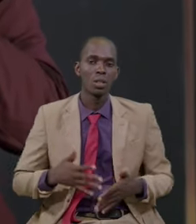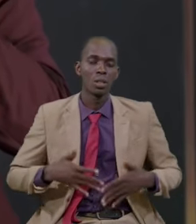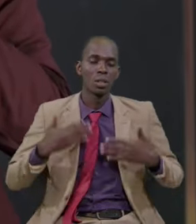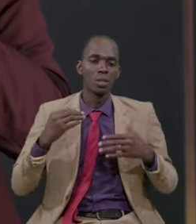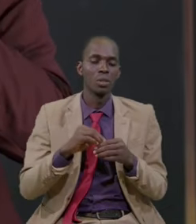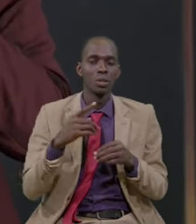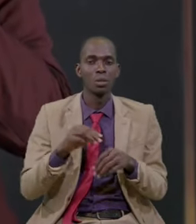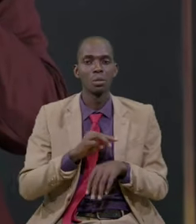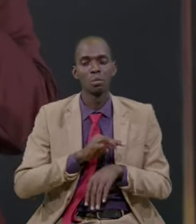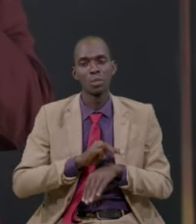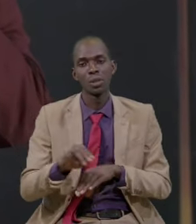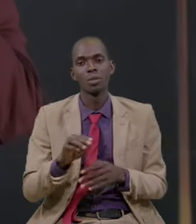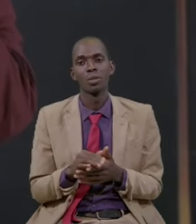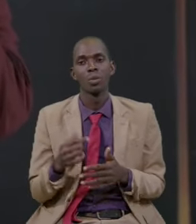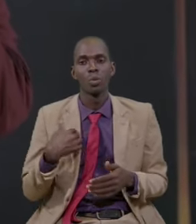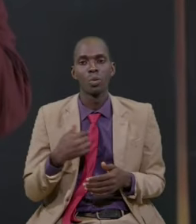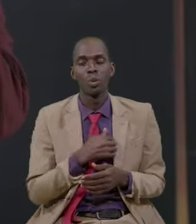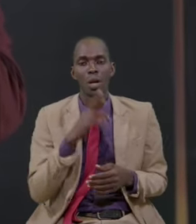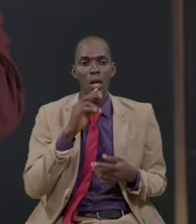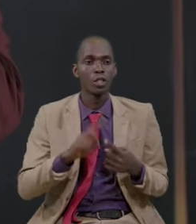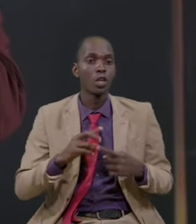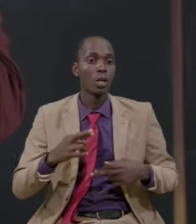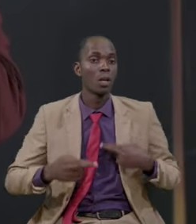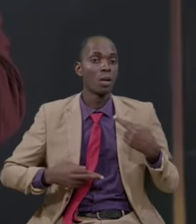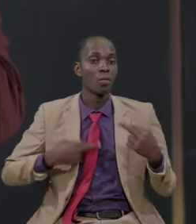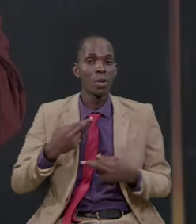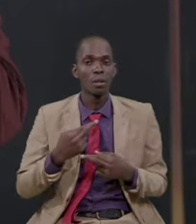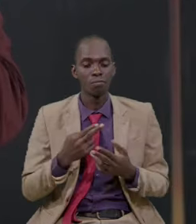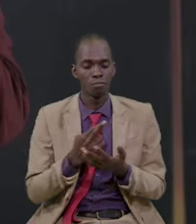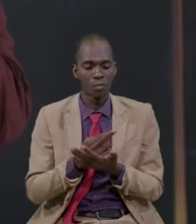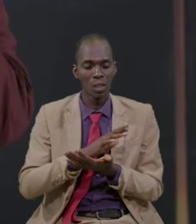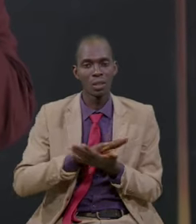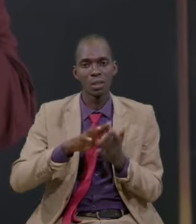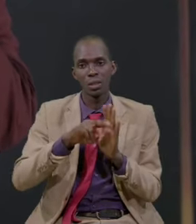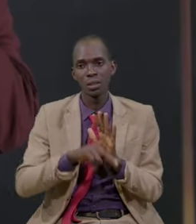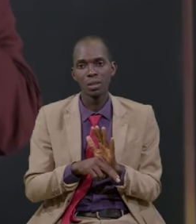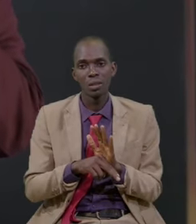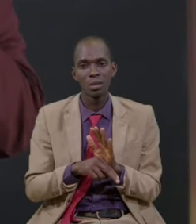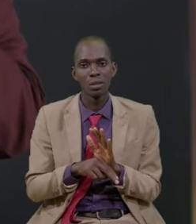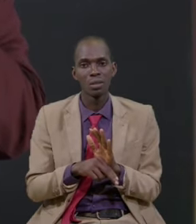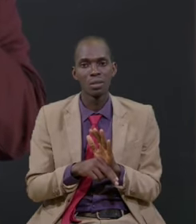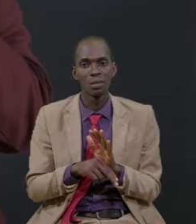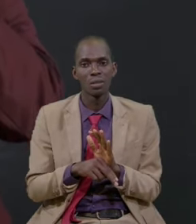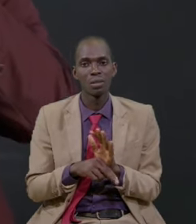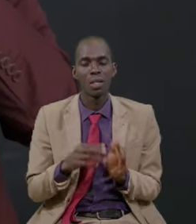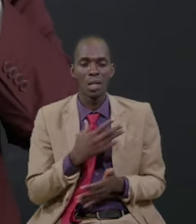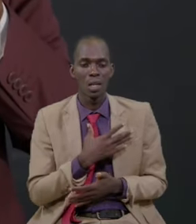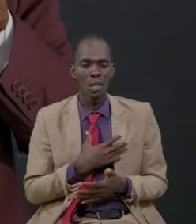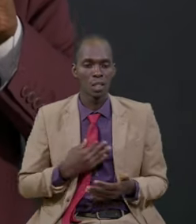ministère. Nous devons raviver la justice et la sainteté